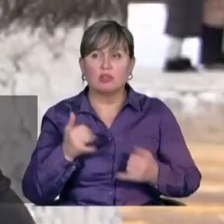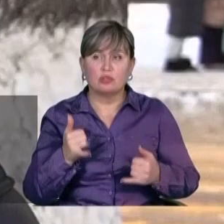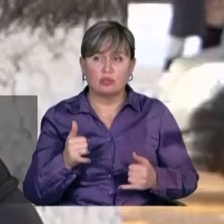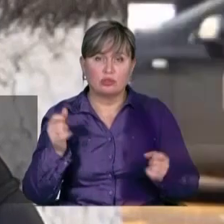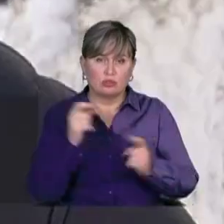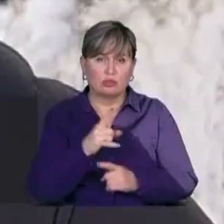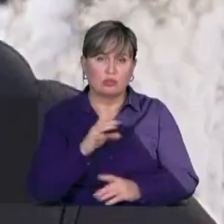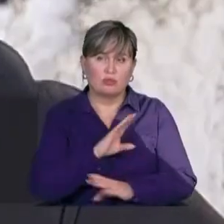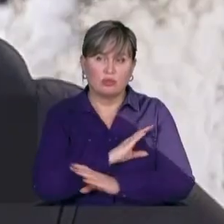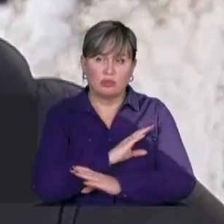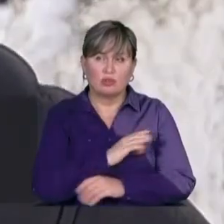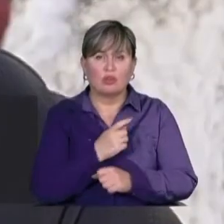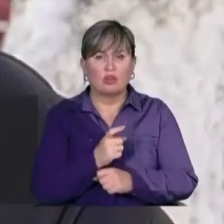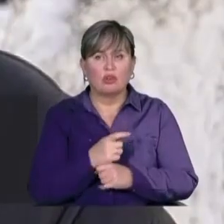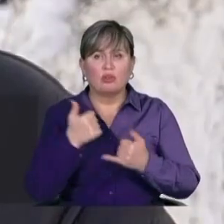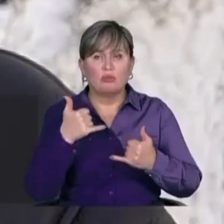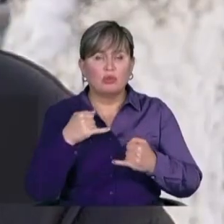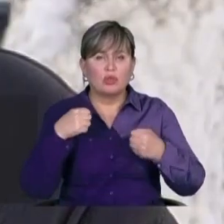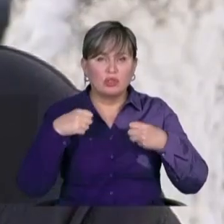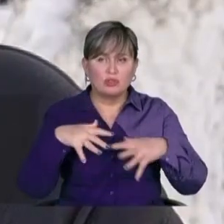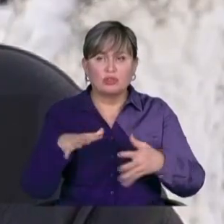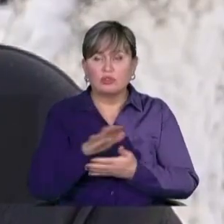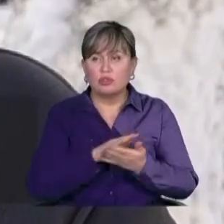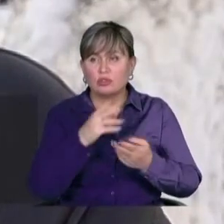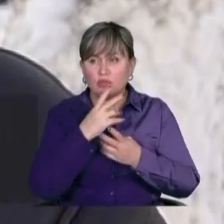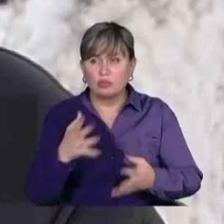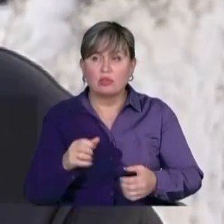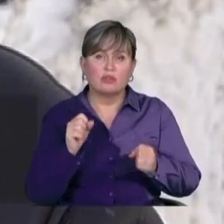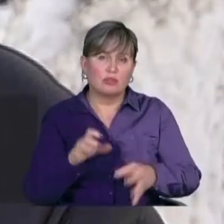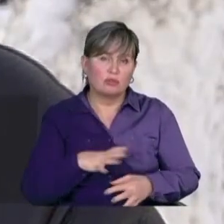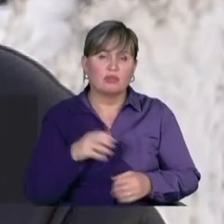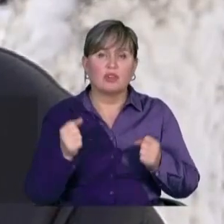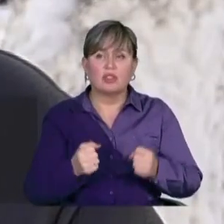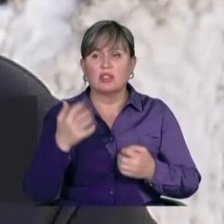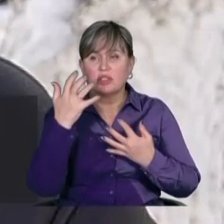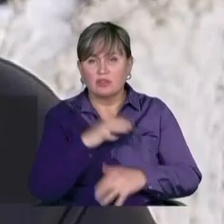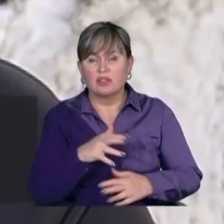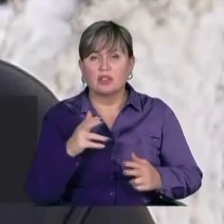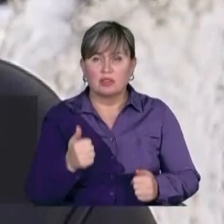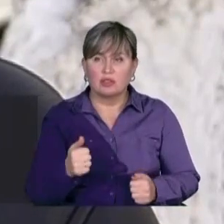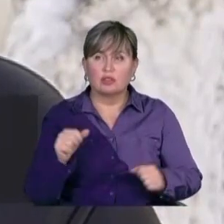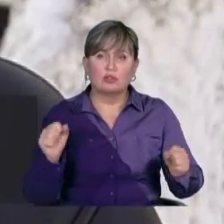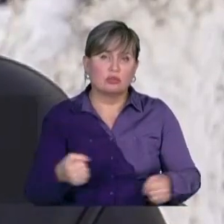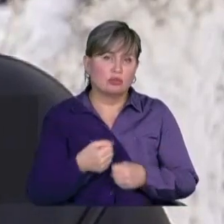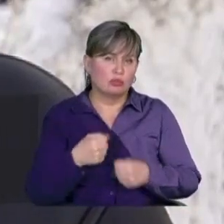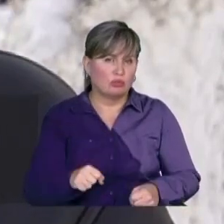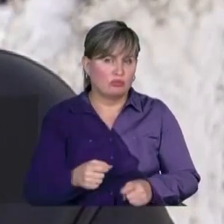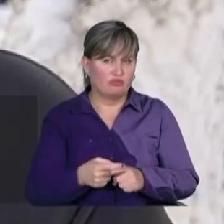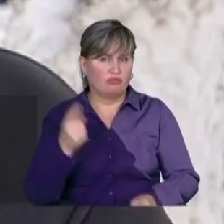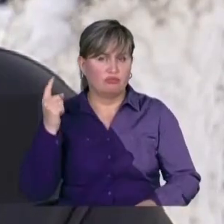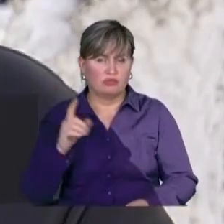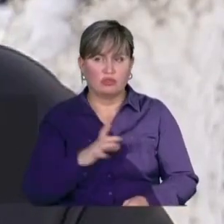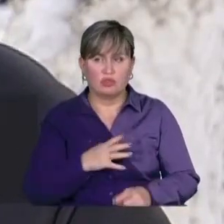что ребенок погиб. Очень плохое освещение, ничего не видно. То есть, возможно, да, водитель не заметил, но скорость была большая. И